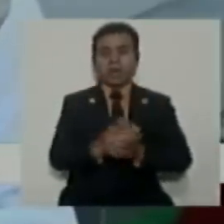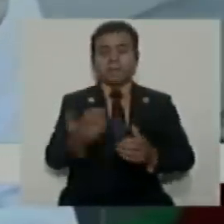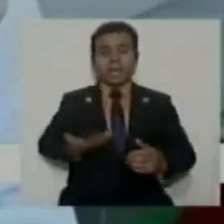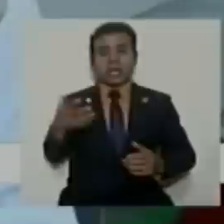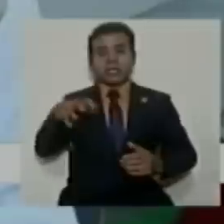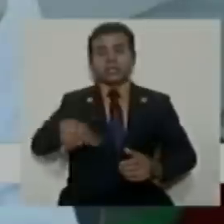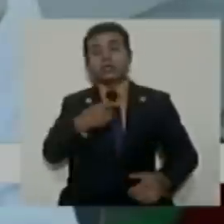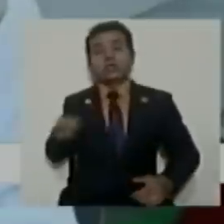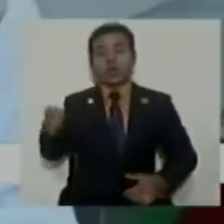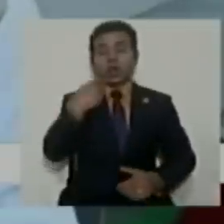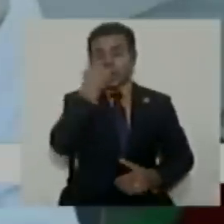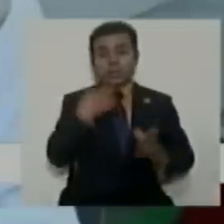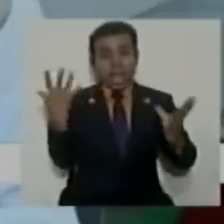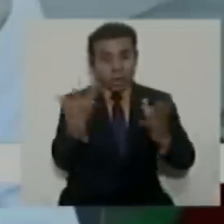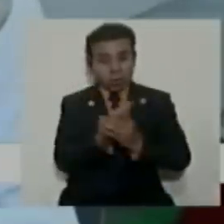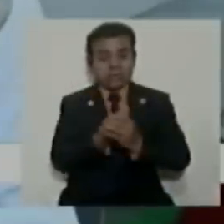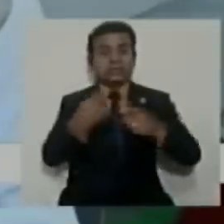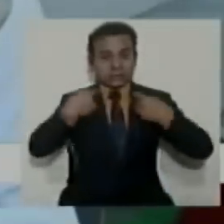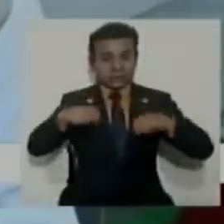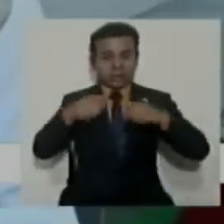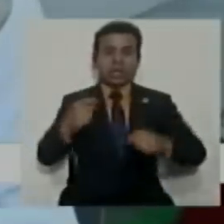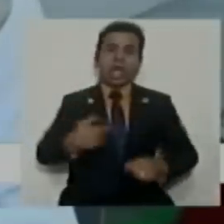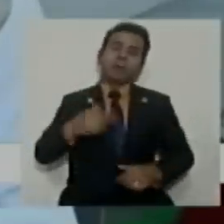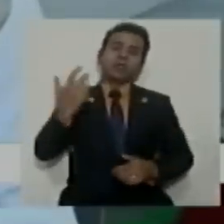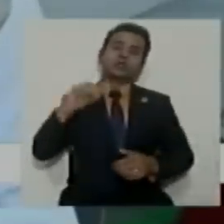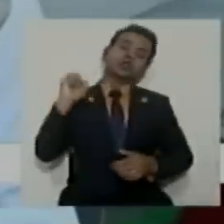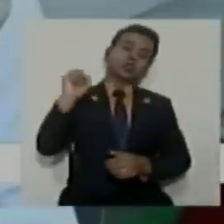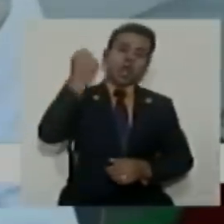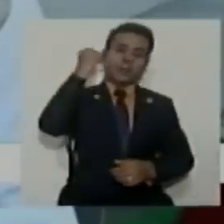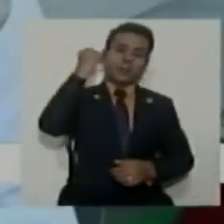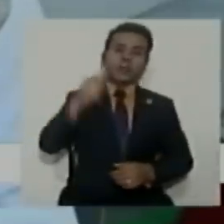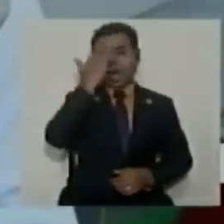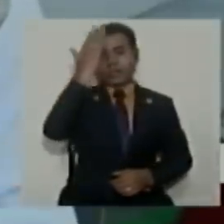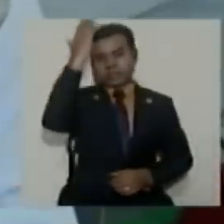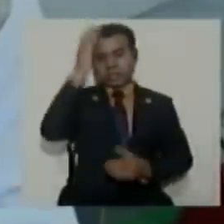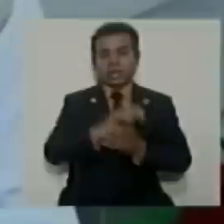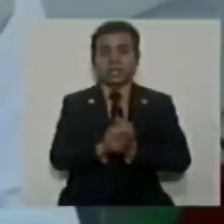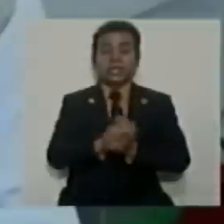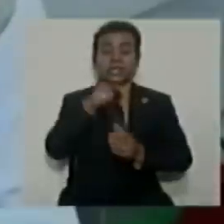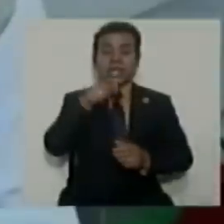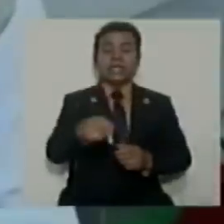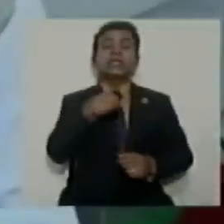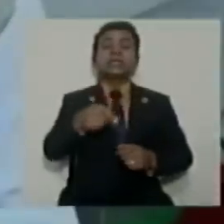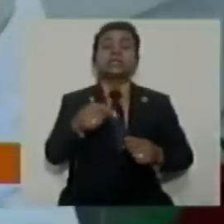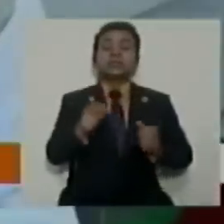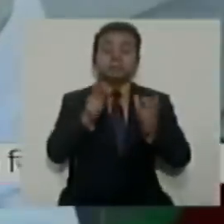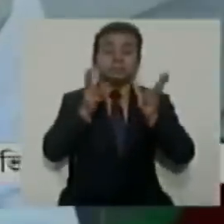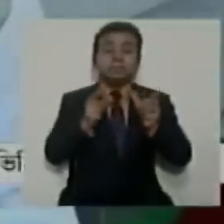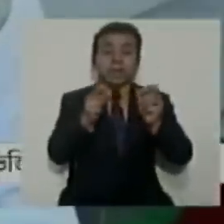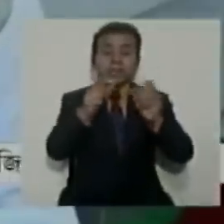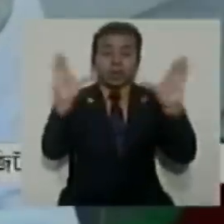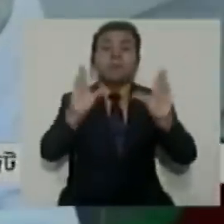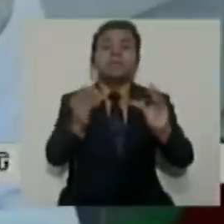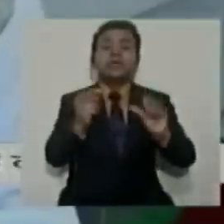করব ইনশাল্লাহ। এই যুদ্ধের মূল হাতিয়ার হলো ঘরে থাকা, সামাজিক দূরত্ব বজায়